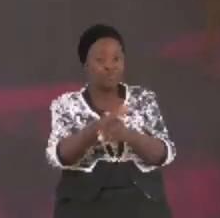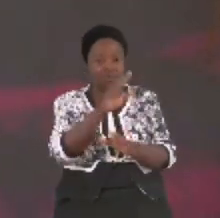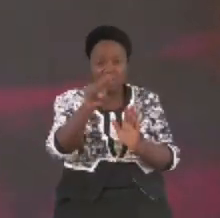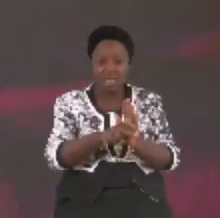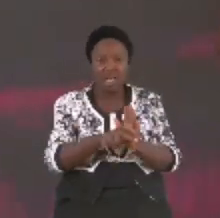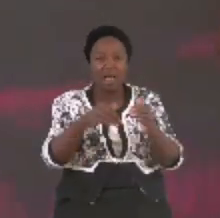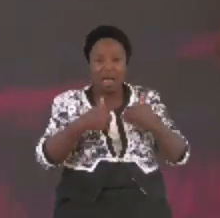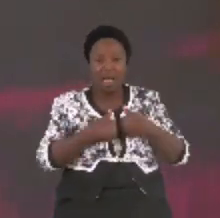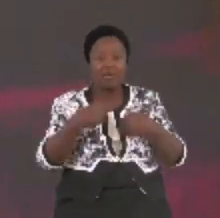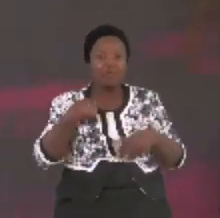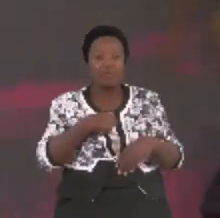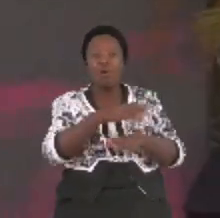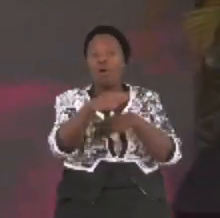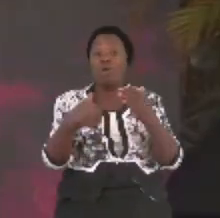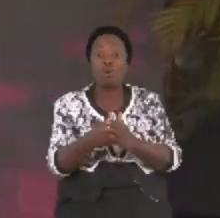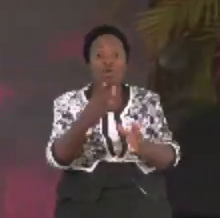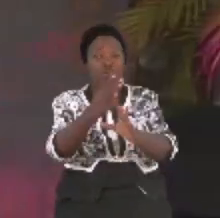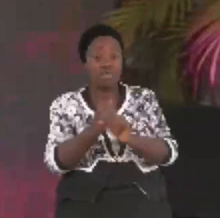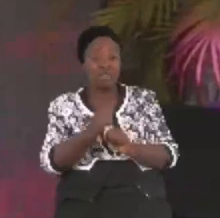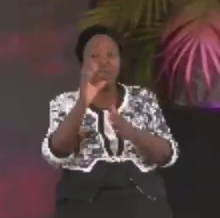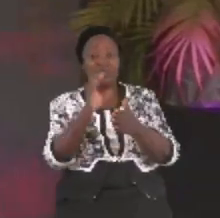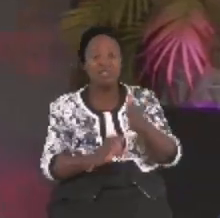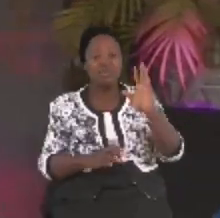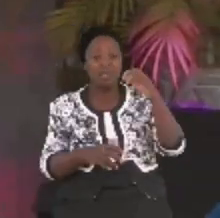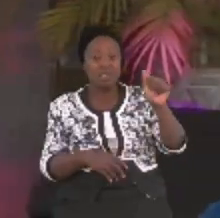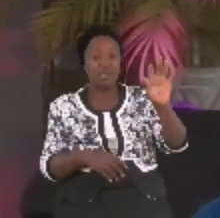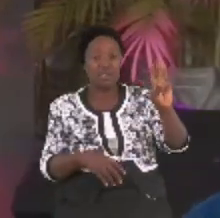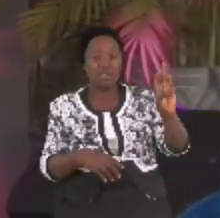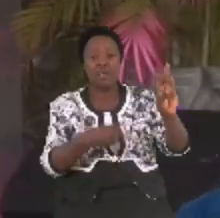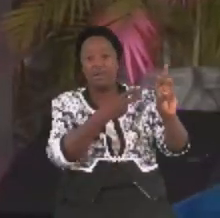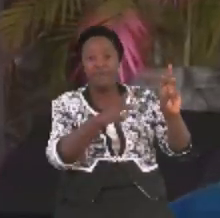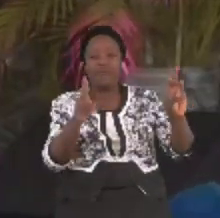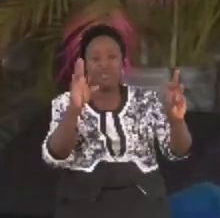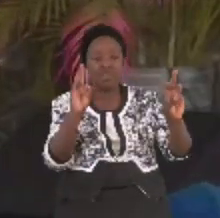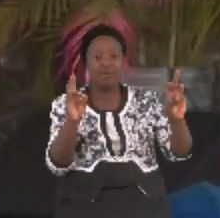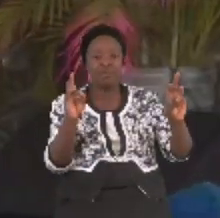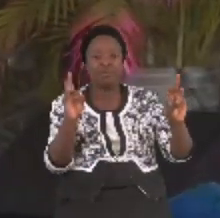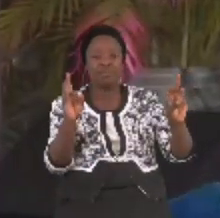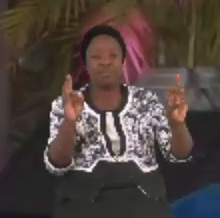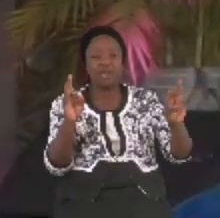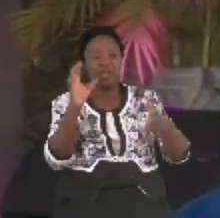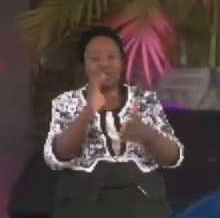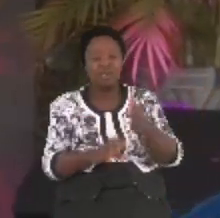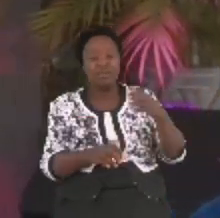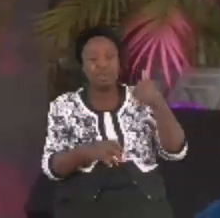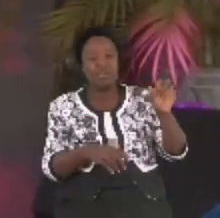plénitude. Et nous avons tous reçu. Chapitre 16. Verset 7.